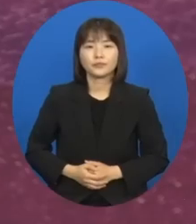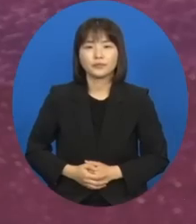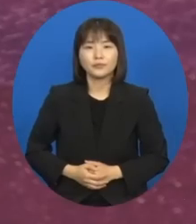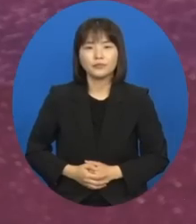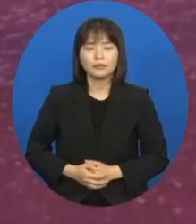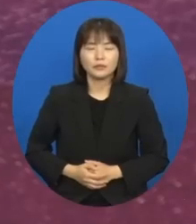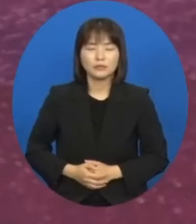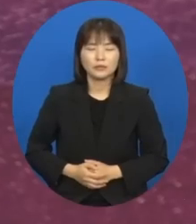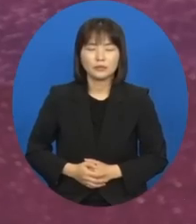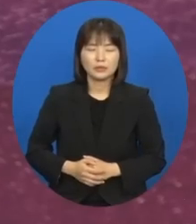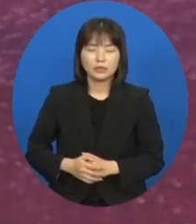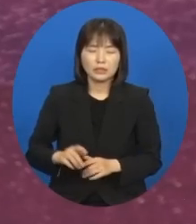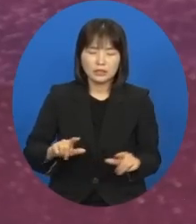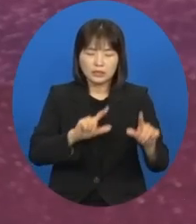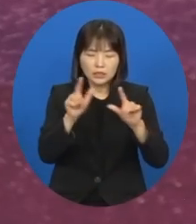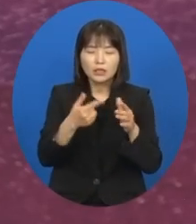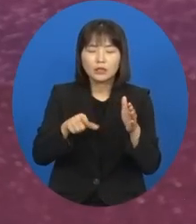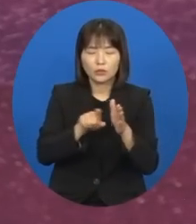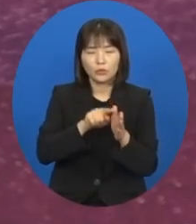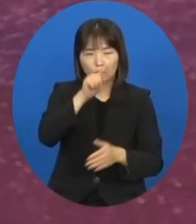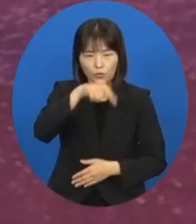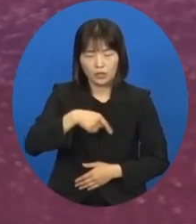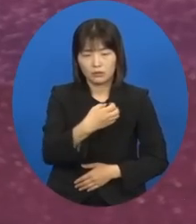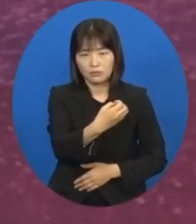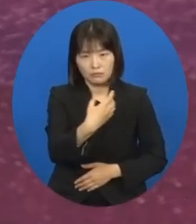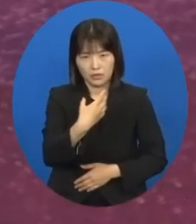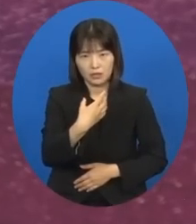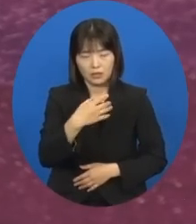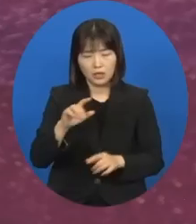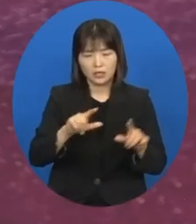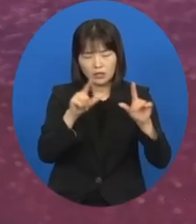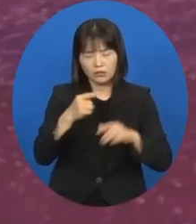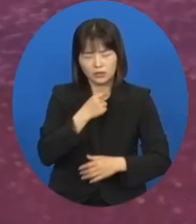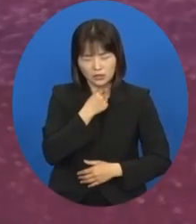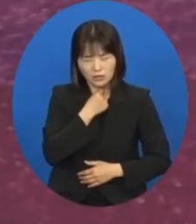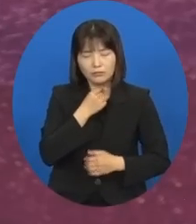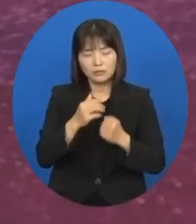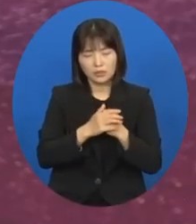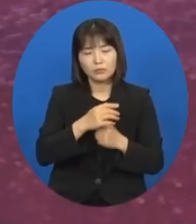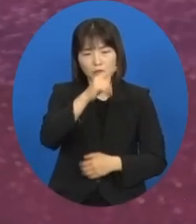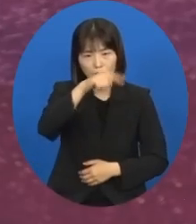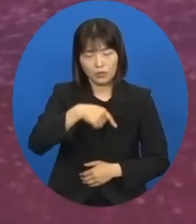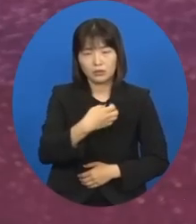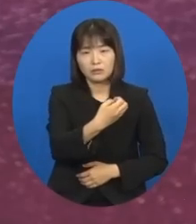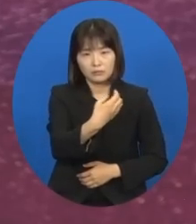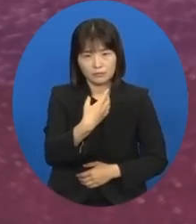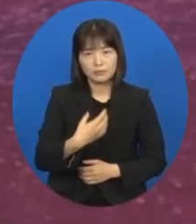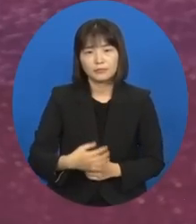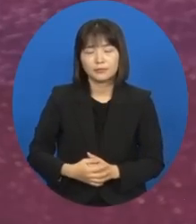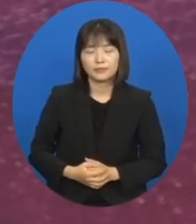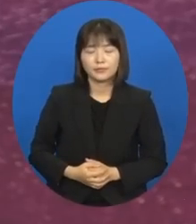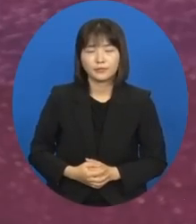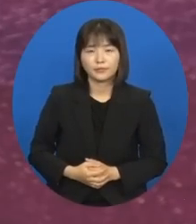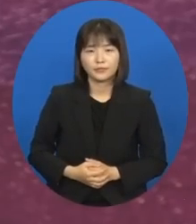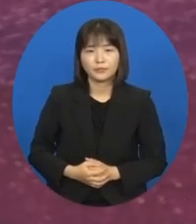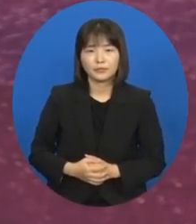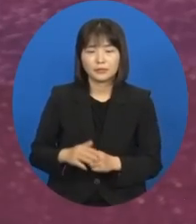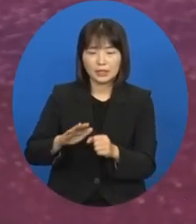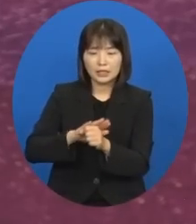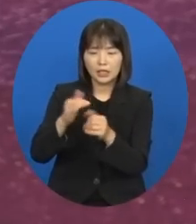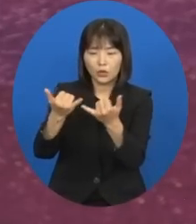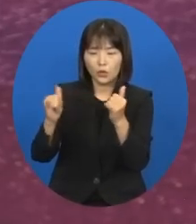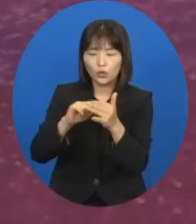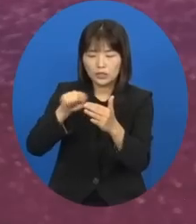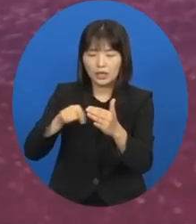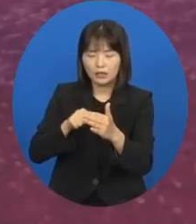살려고 왔다고 살고 싶어서 했다고 사랑의 공동체